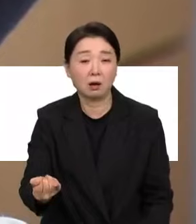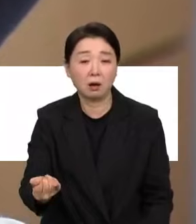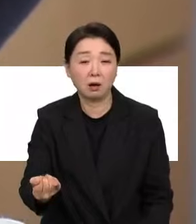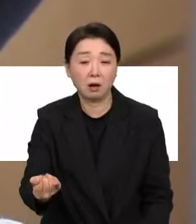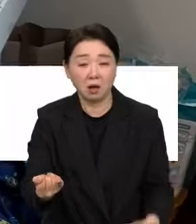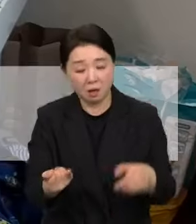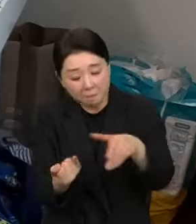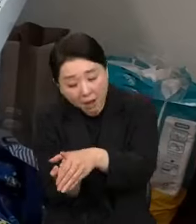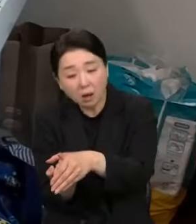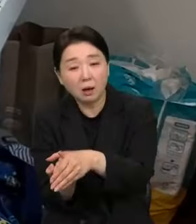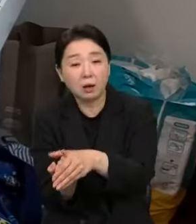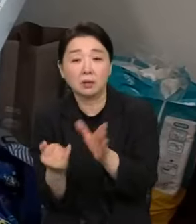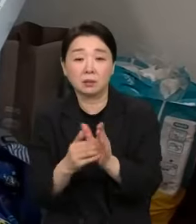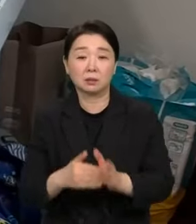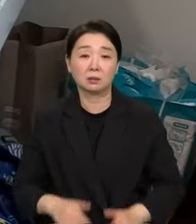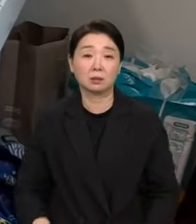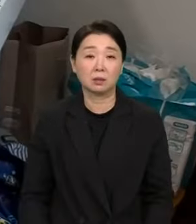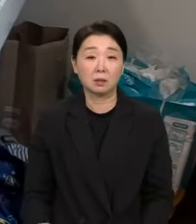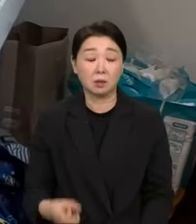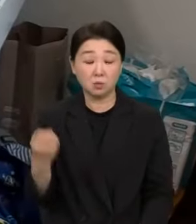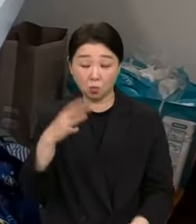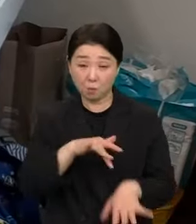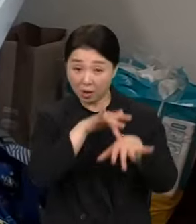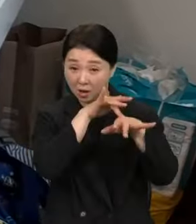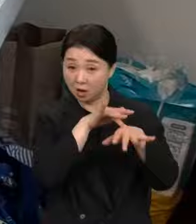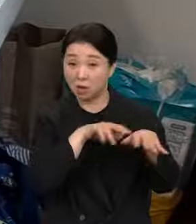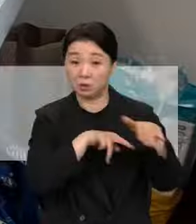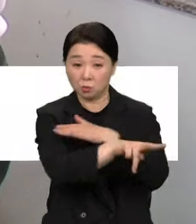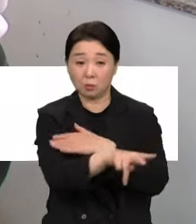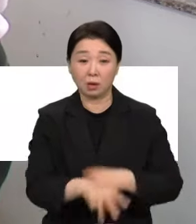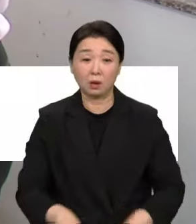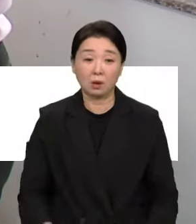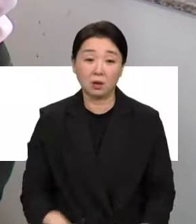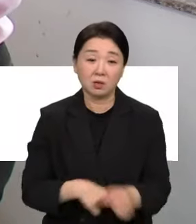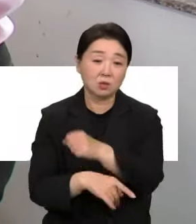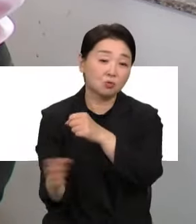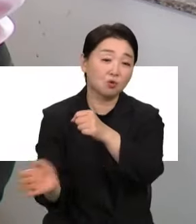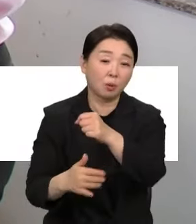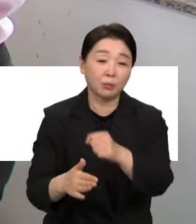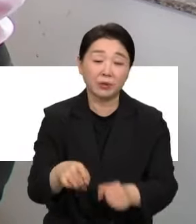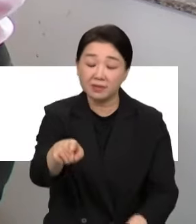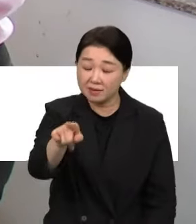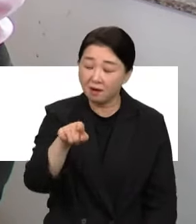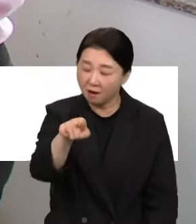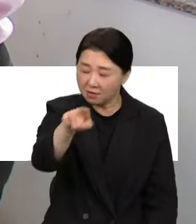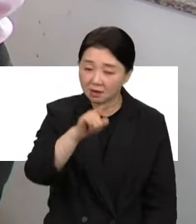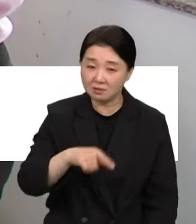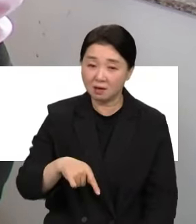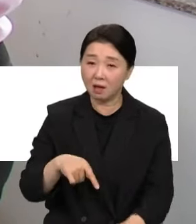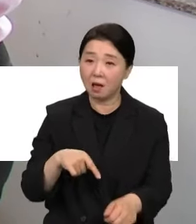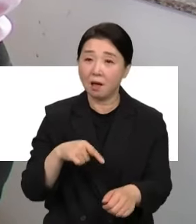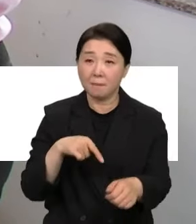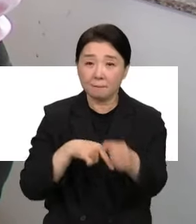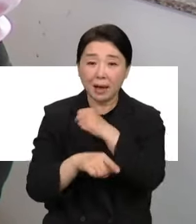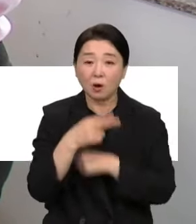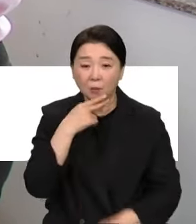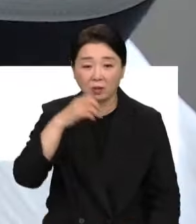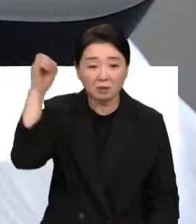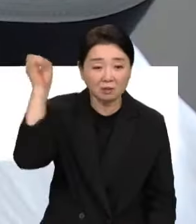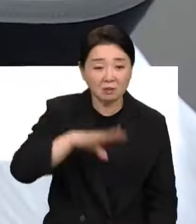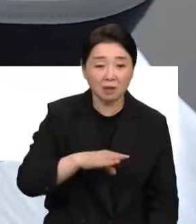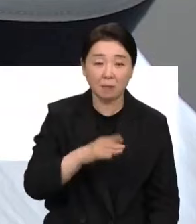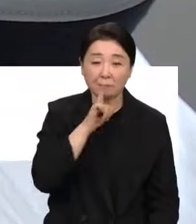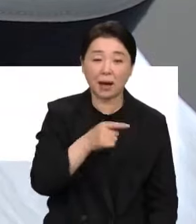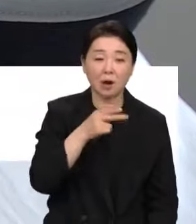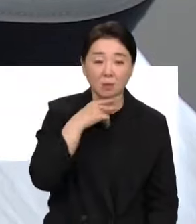파는데. 그리고는 사라졌습니다. 이유도 없이 뭐 네가 어쩌냐 저쩌냐도 없어 그냥